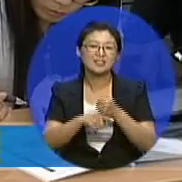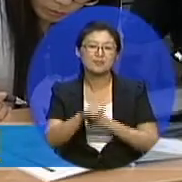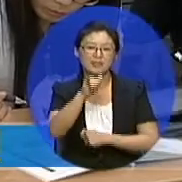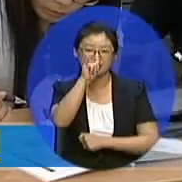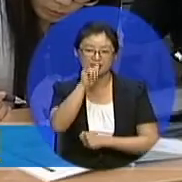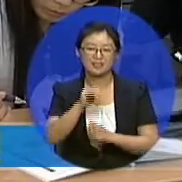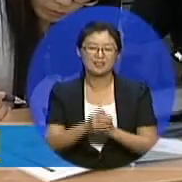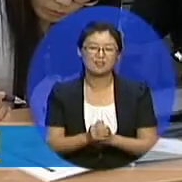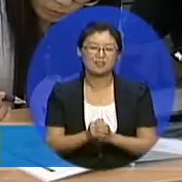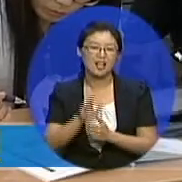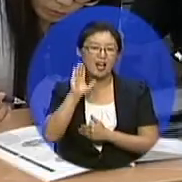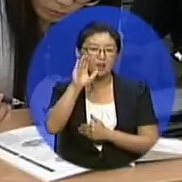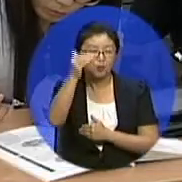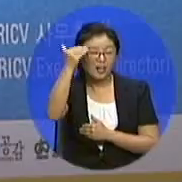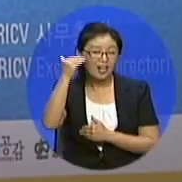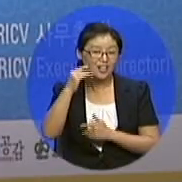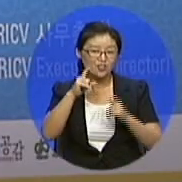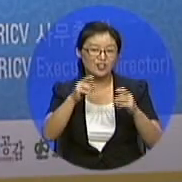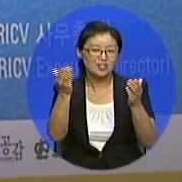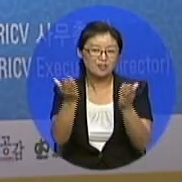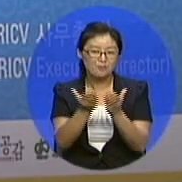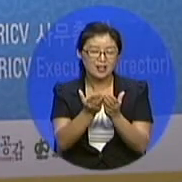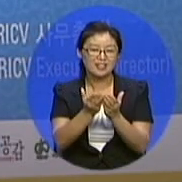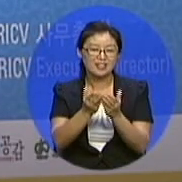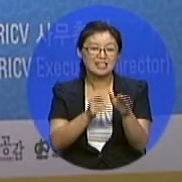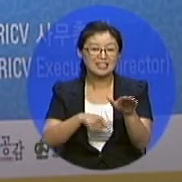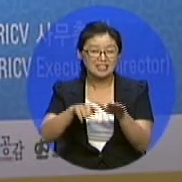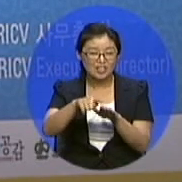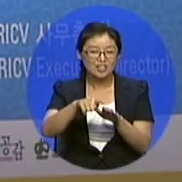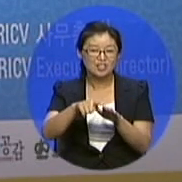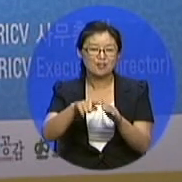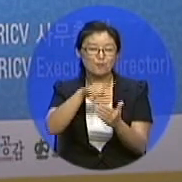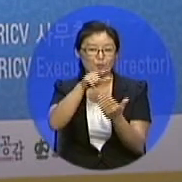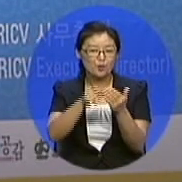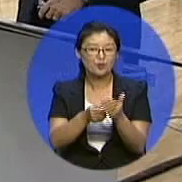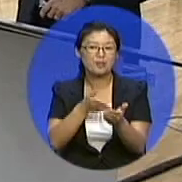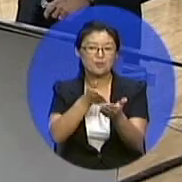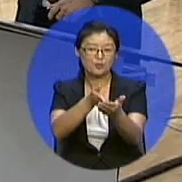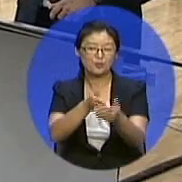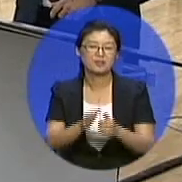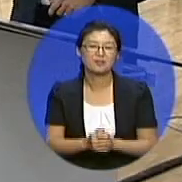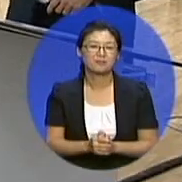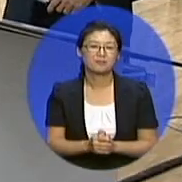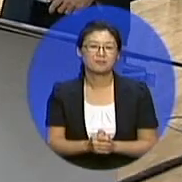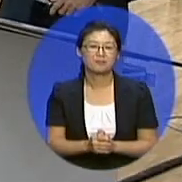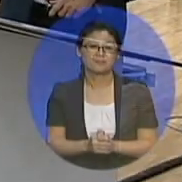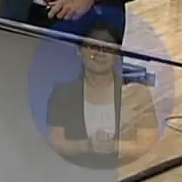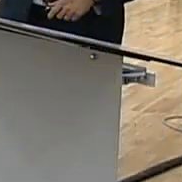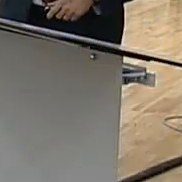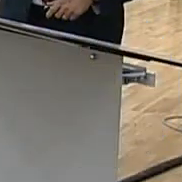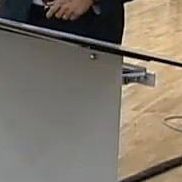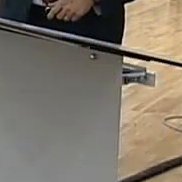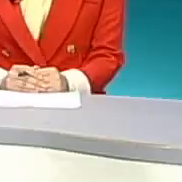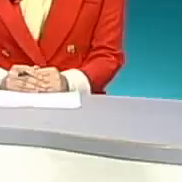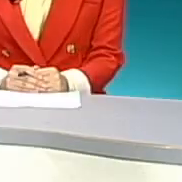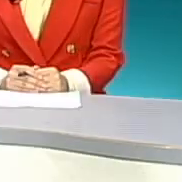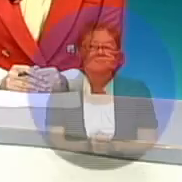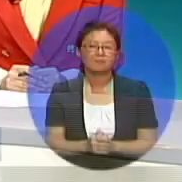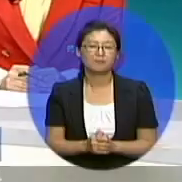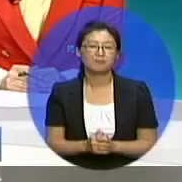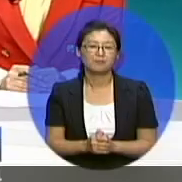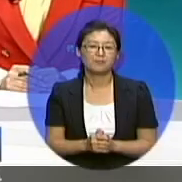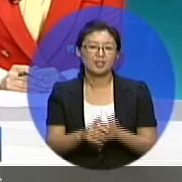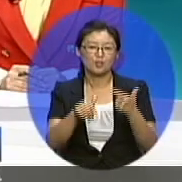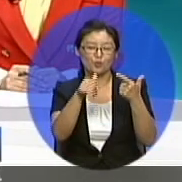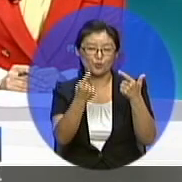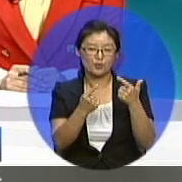있다며 향후 한국 지역에 맞는 리더십 아카데미 프로그램 도입을 조언했습니다. 복지TV 뉴스 최영아입니다.